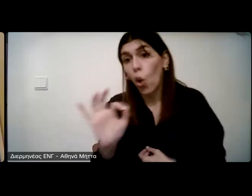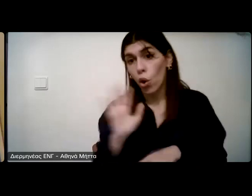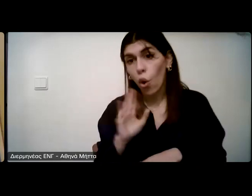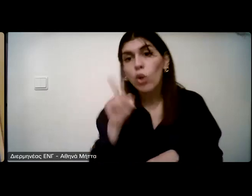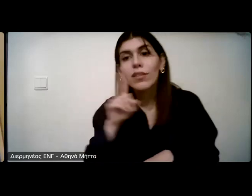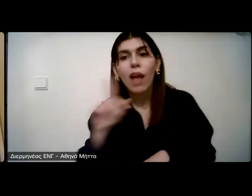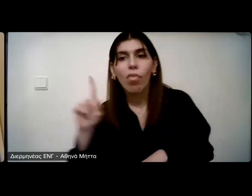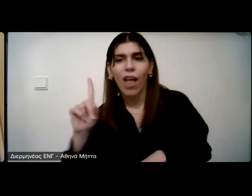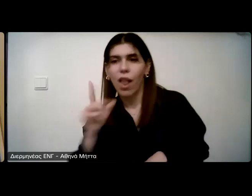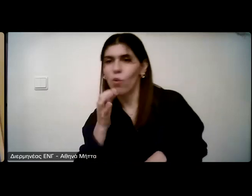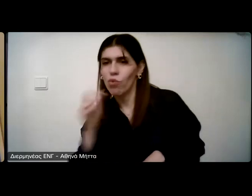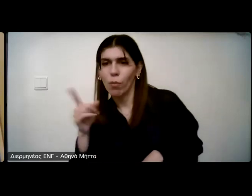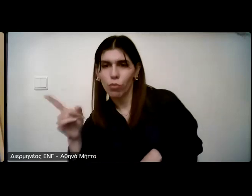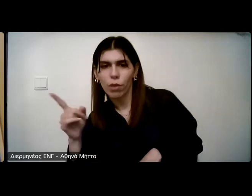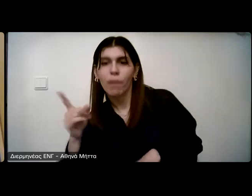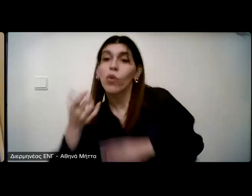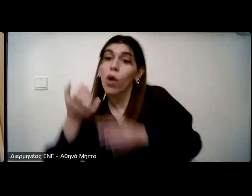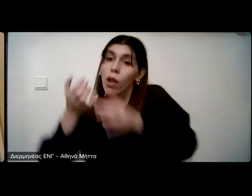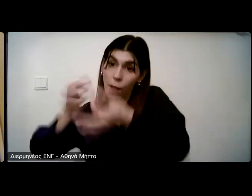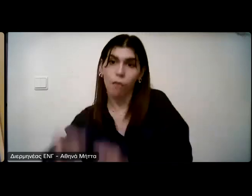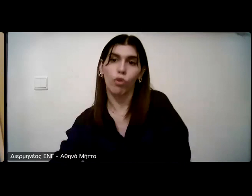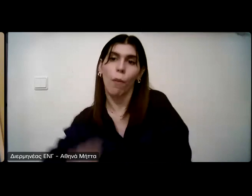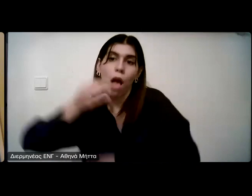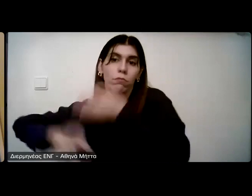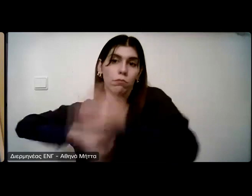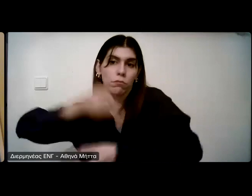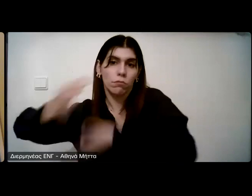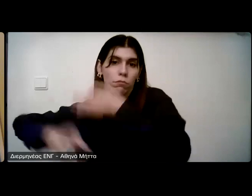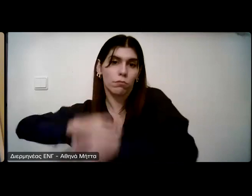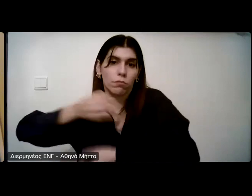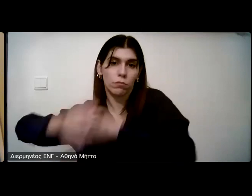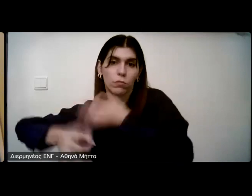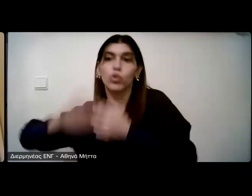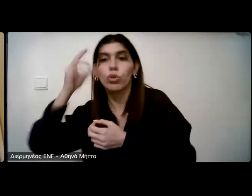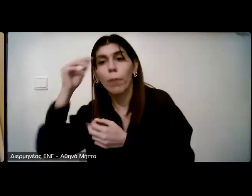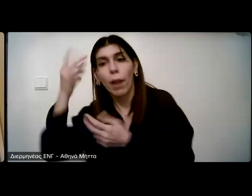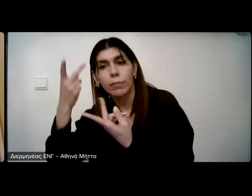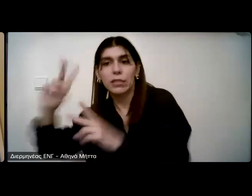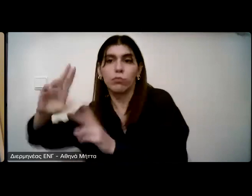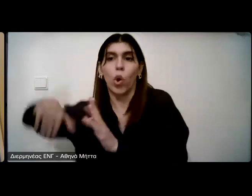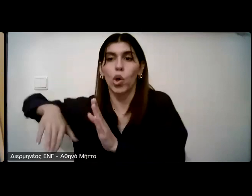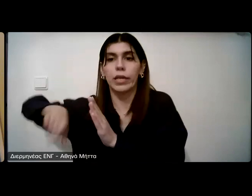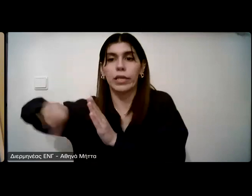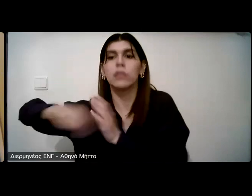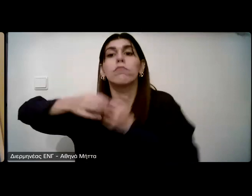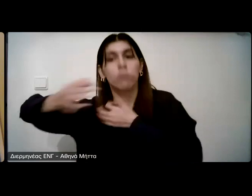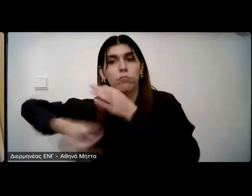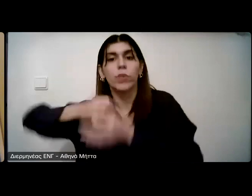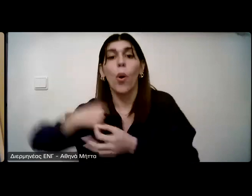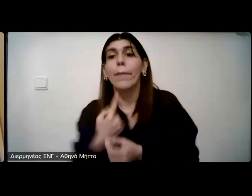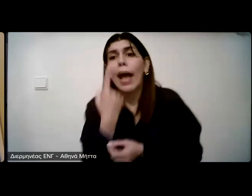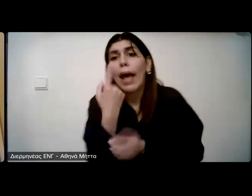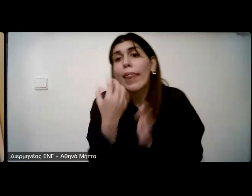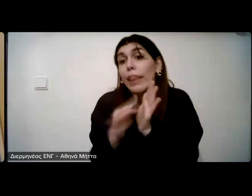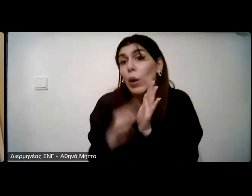οποία περιέγραψε λεπτομερέστατα την κατάσταση στο Πανεπιστήμιο Κρήτης. Μία διόρθωση από πλευράς μου,